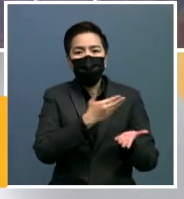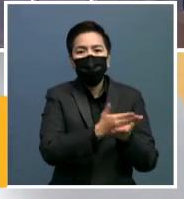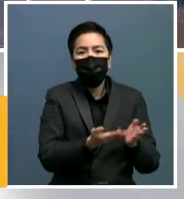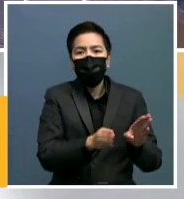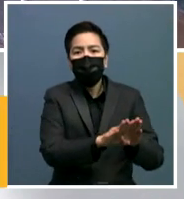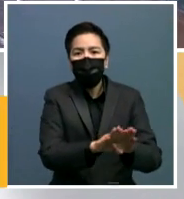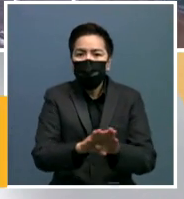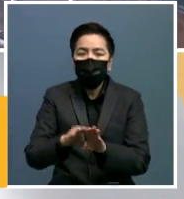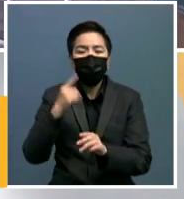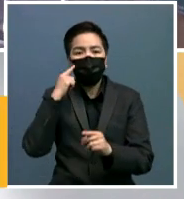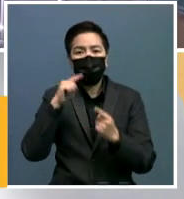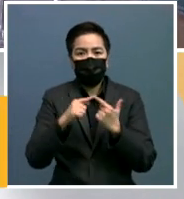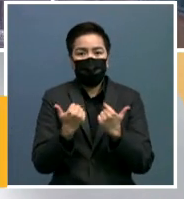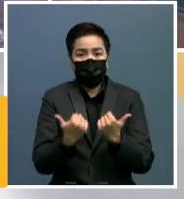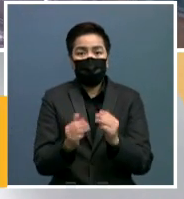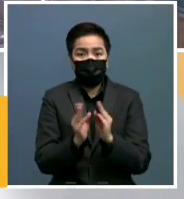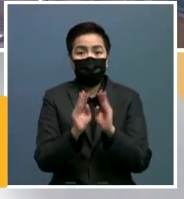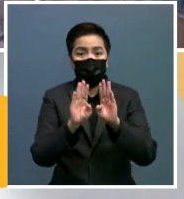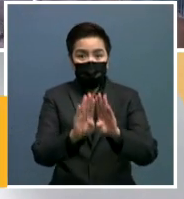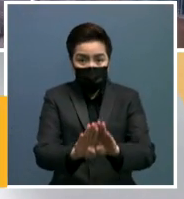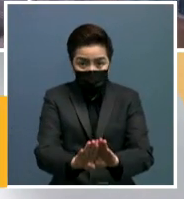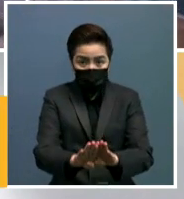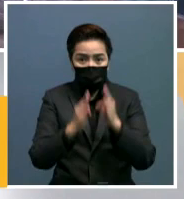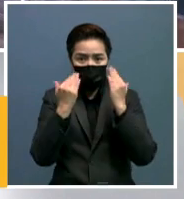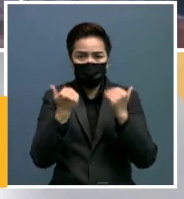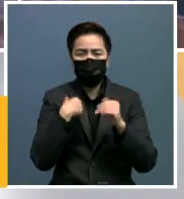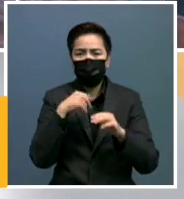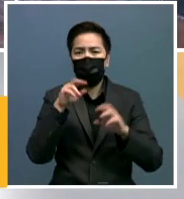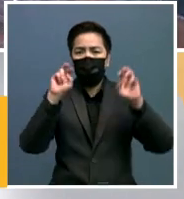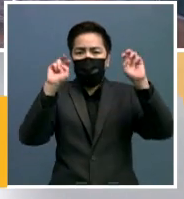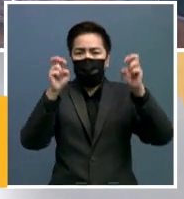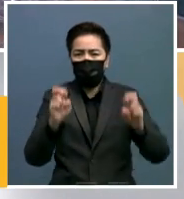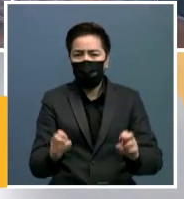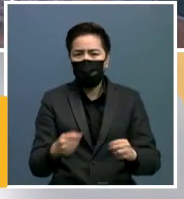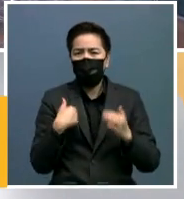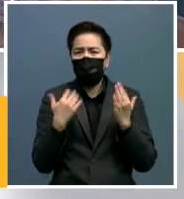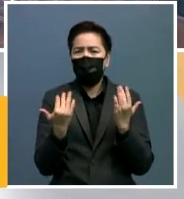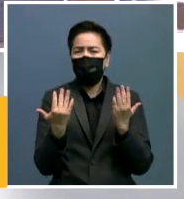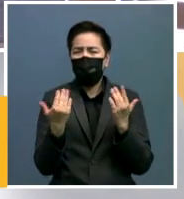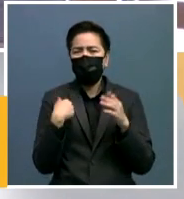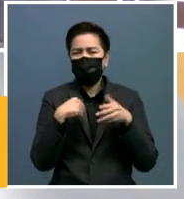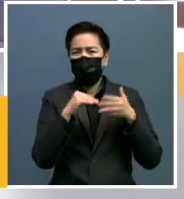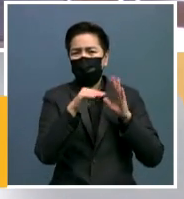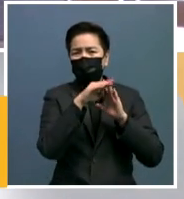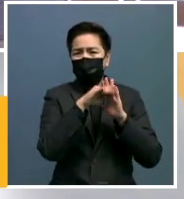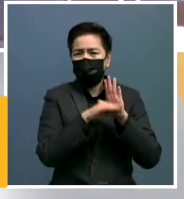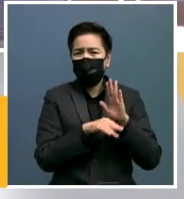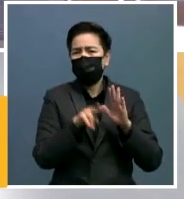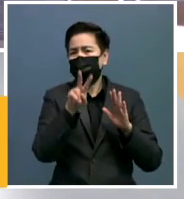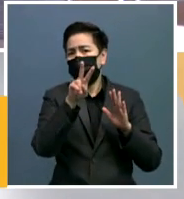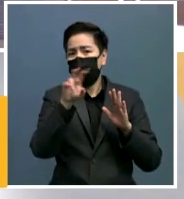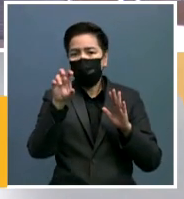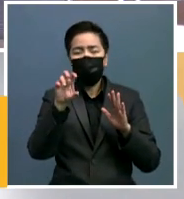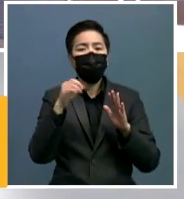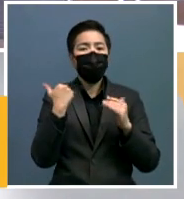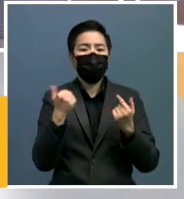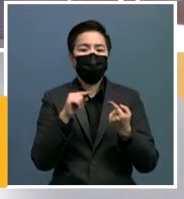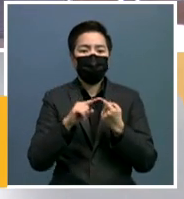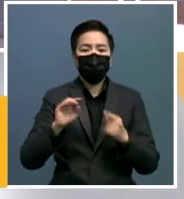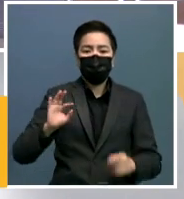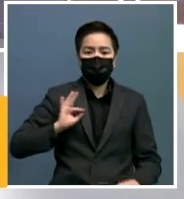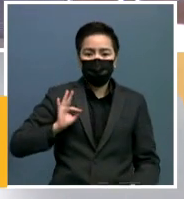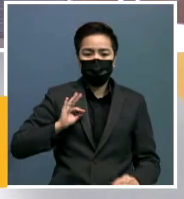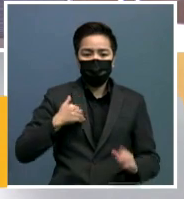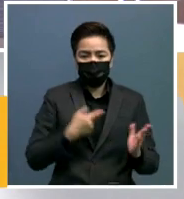นี้ไปเปิดสมัยประชุมมาญัตติที่ค้างกว่า 200เรื่องจะมีการพิจารณาอย่างเต็มคนรวมไปถึงประเด็นอื่นๆที่สมาชิก